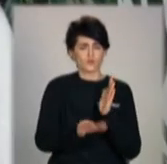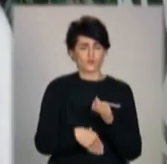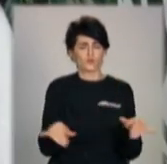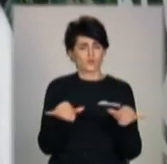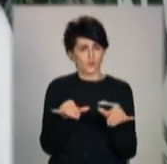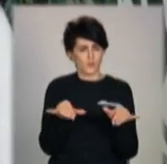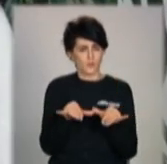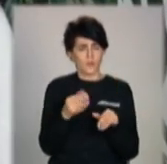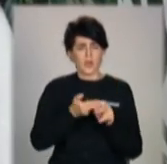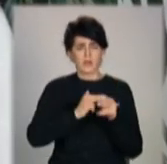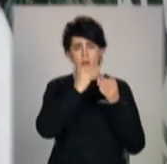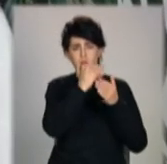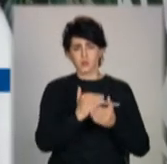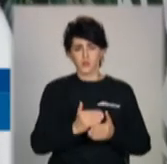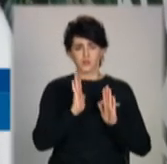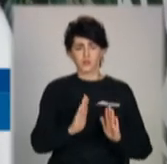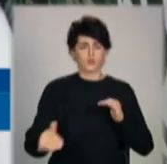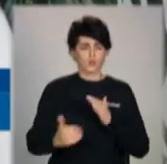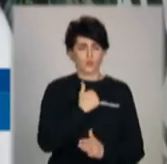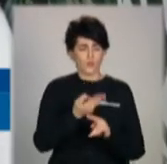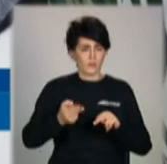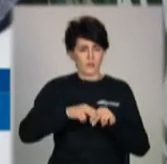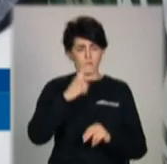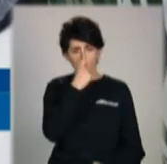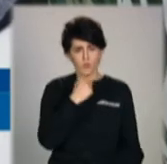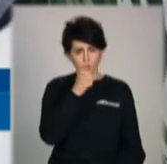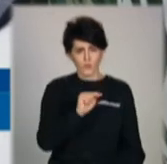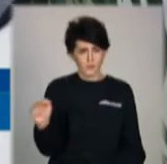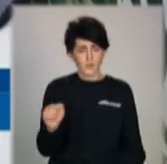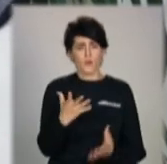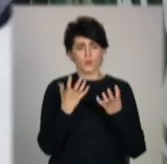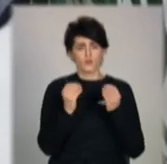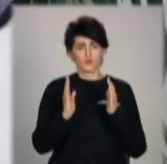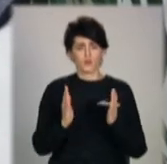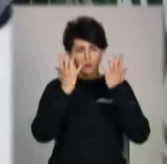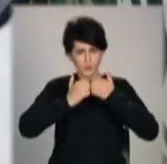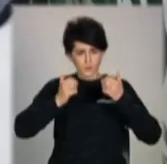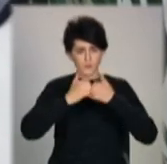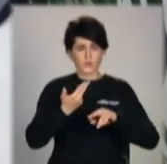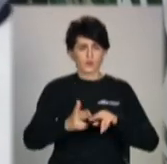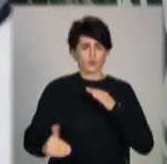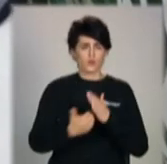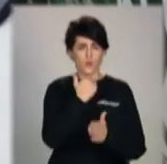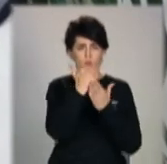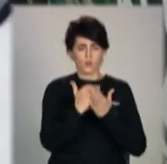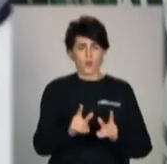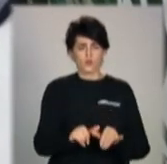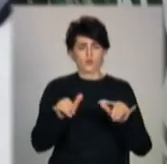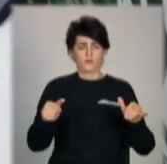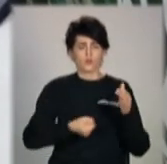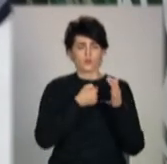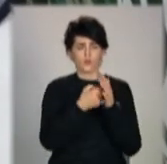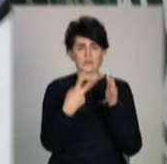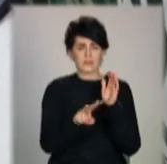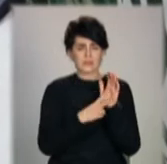Ця програма буде поновлена і в цьому році, але ж у нас розробляється нова програма розвитку освіти Донеччини до 2027